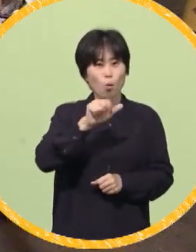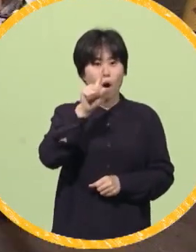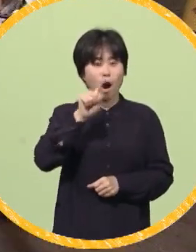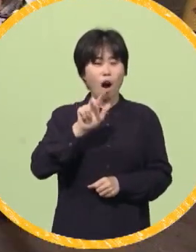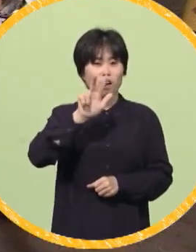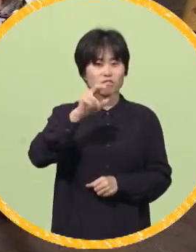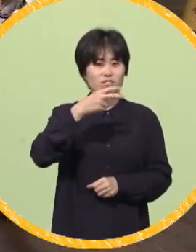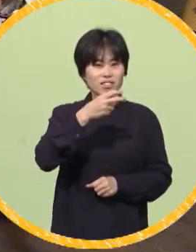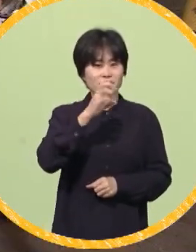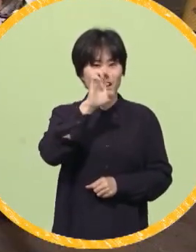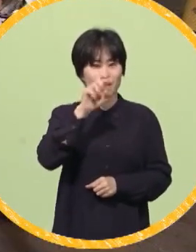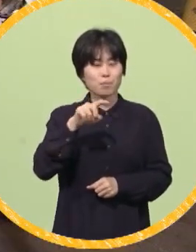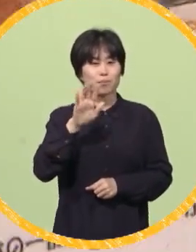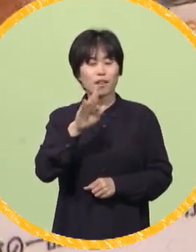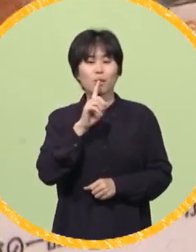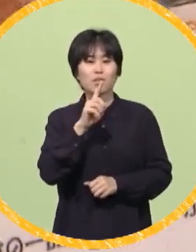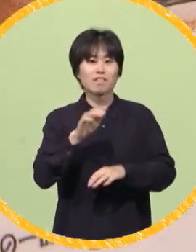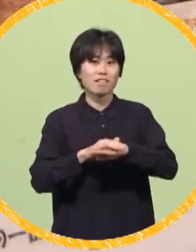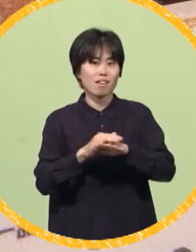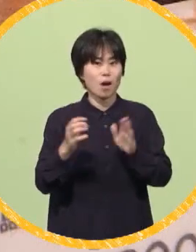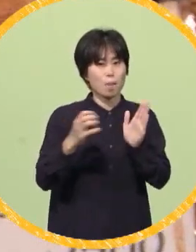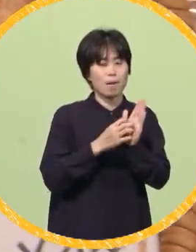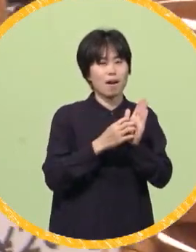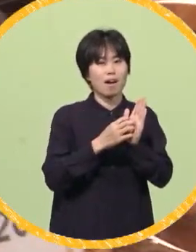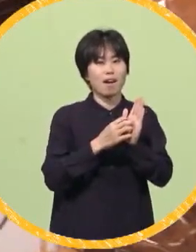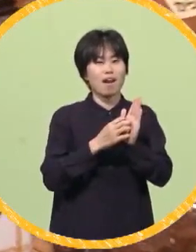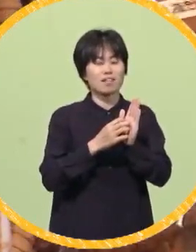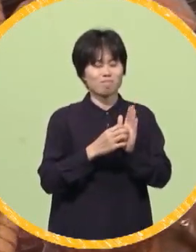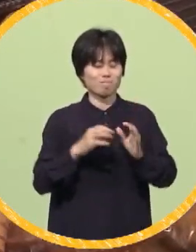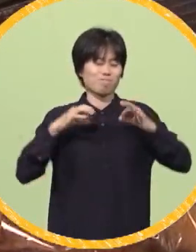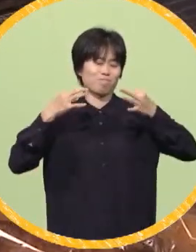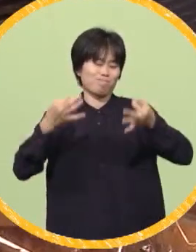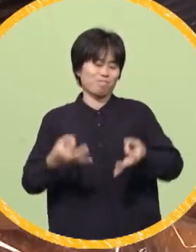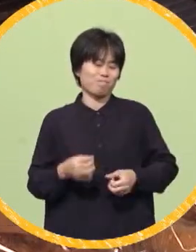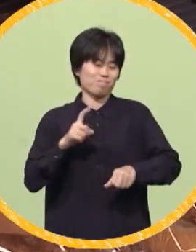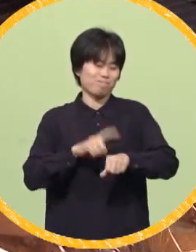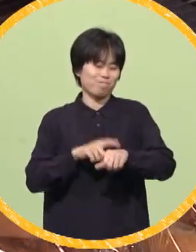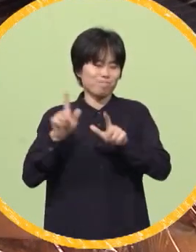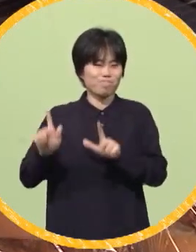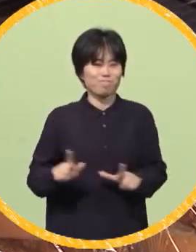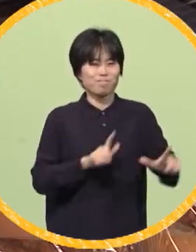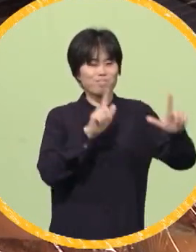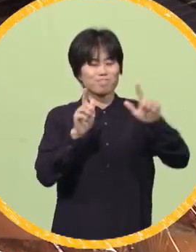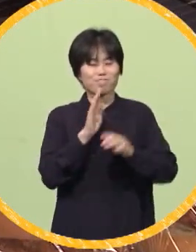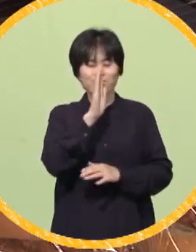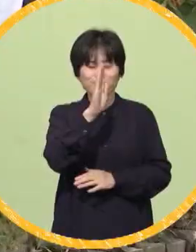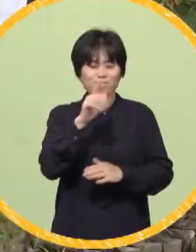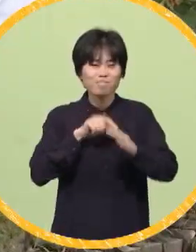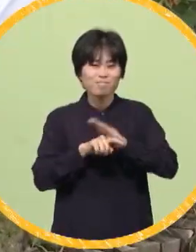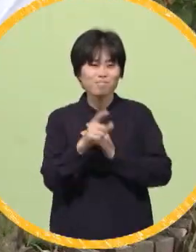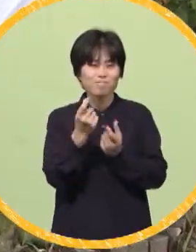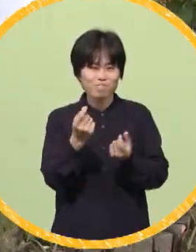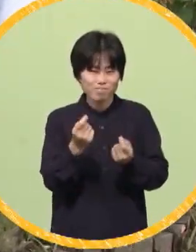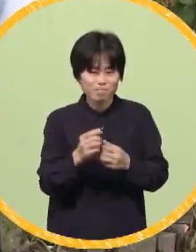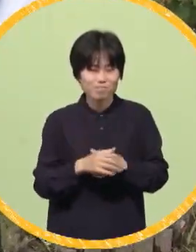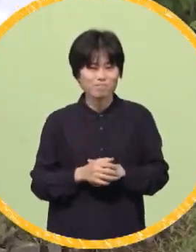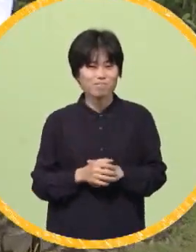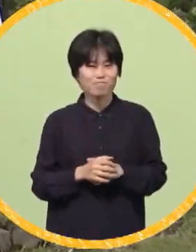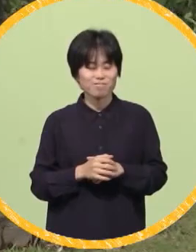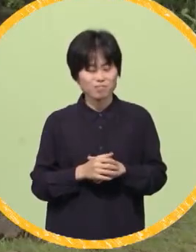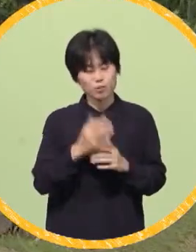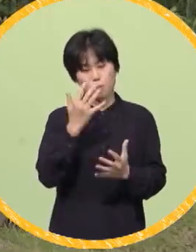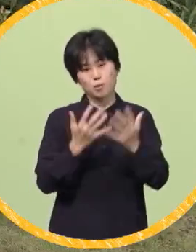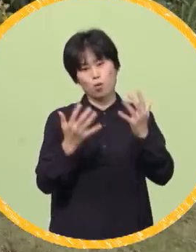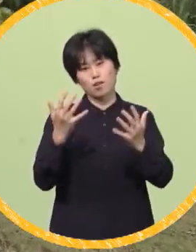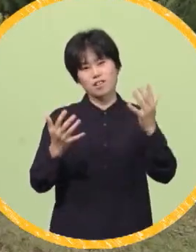お店の名前をつけております 。贅沢な時間をお過ごしくださいっていうことなんです、ね。はい、でも本当にね、緑も多くて